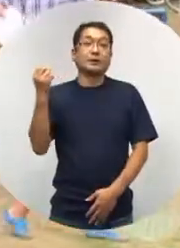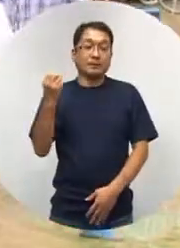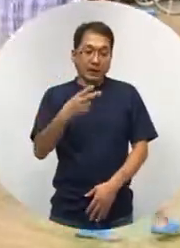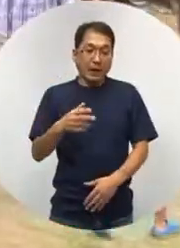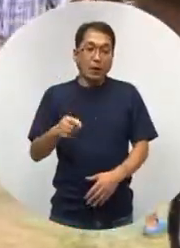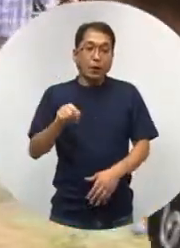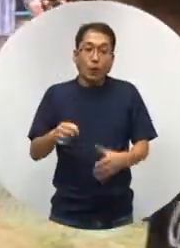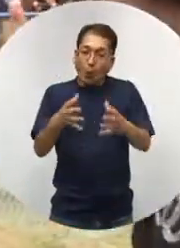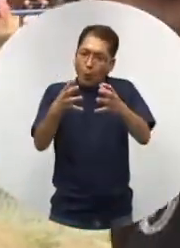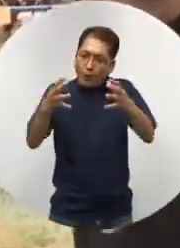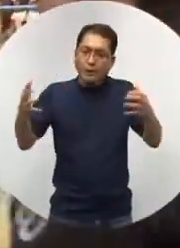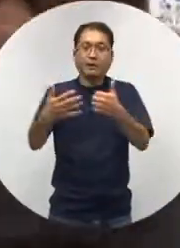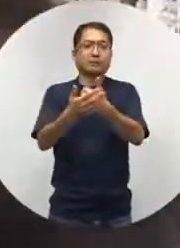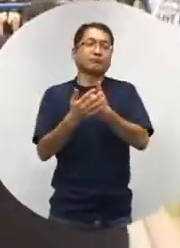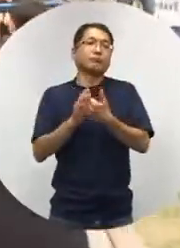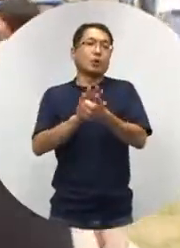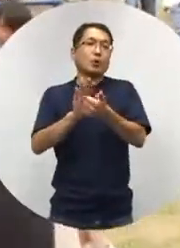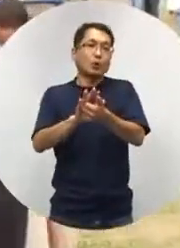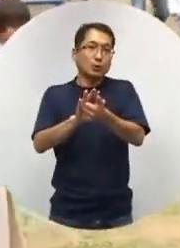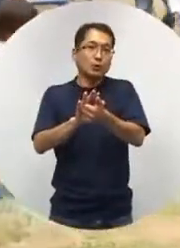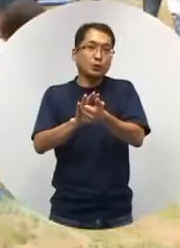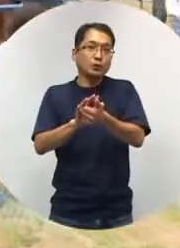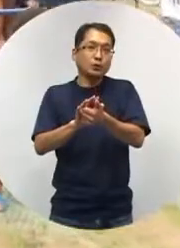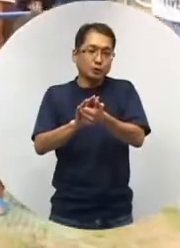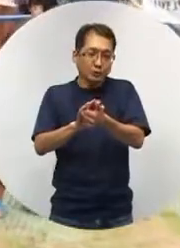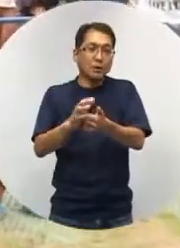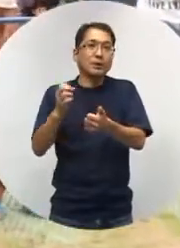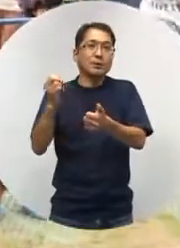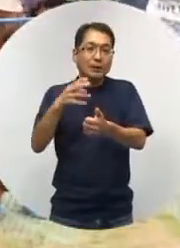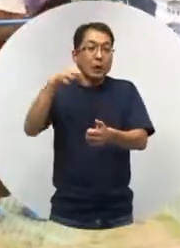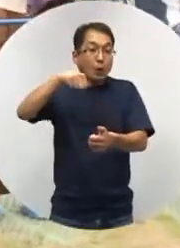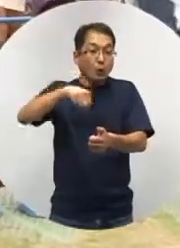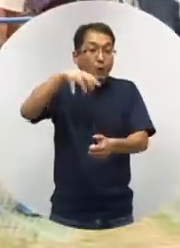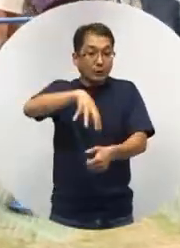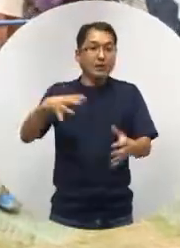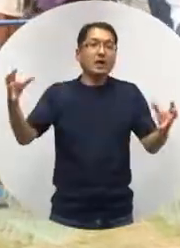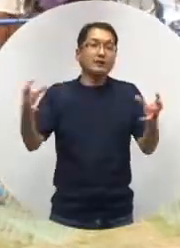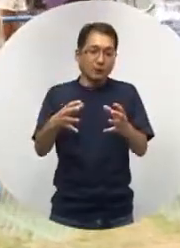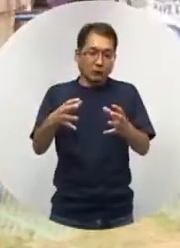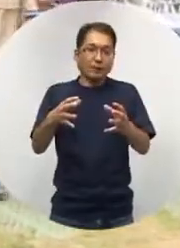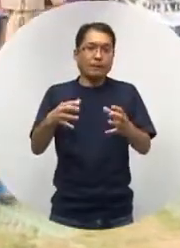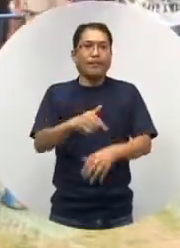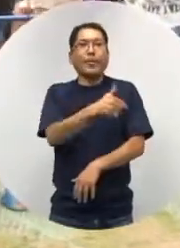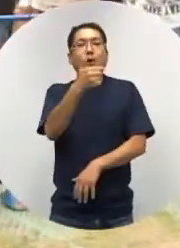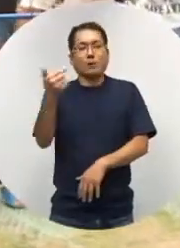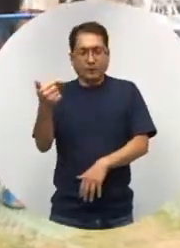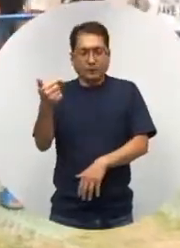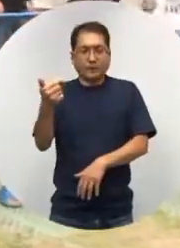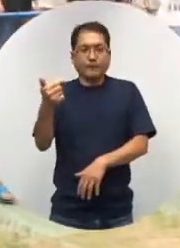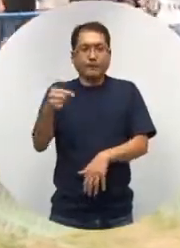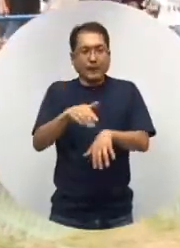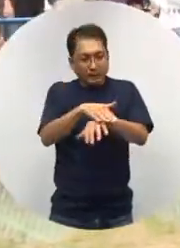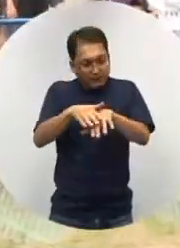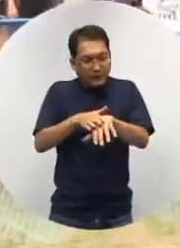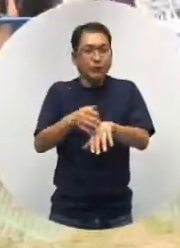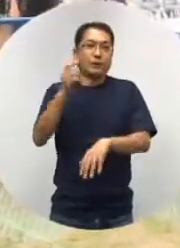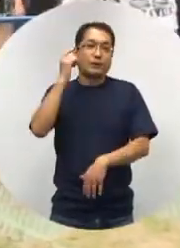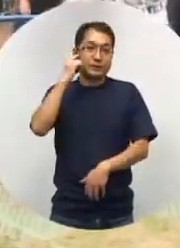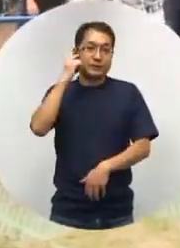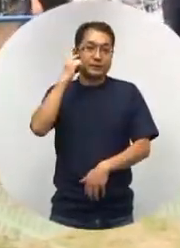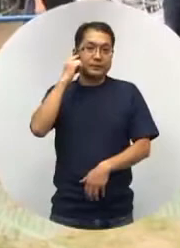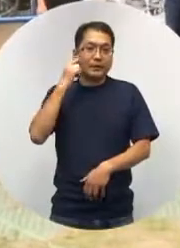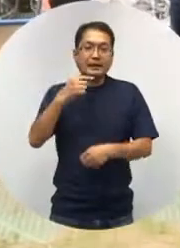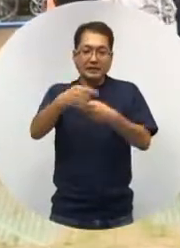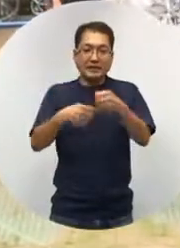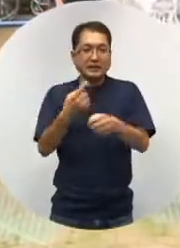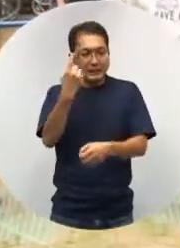に皆さん協力してやっていくこともここに集まることも大きな大事なことだと思いますので、毎